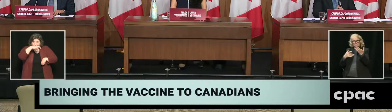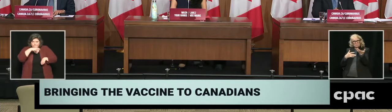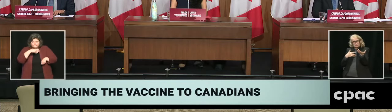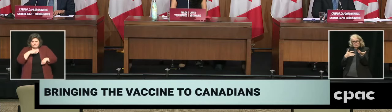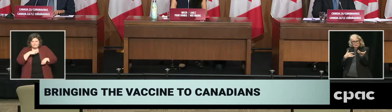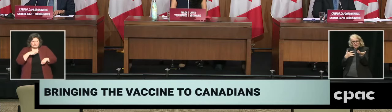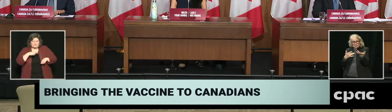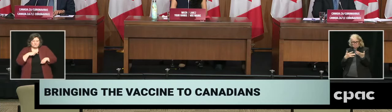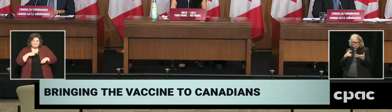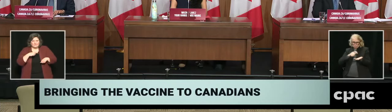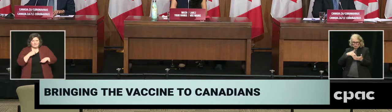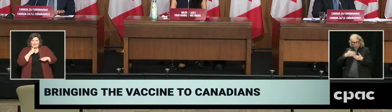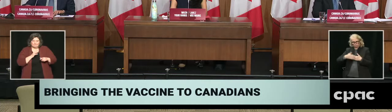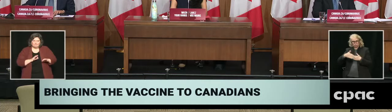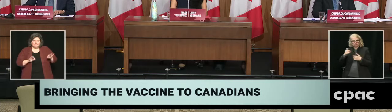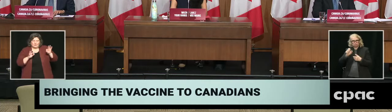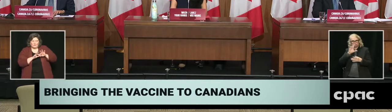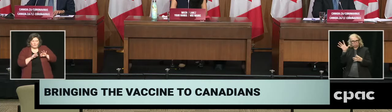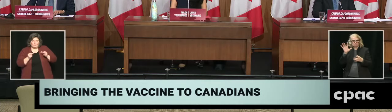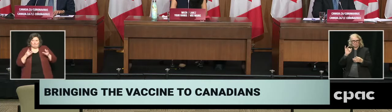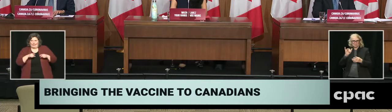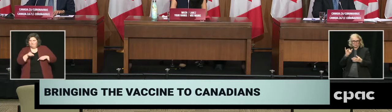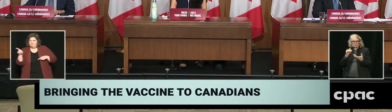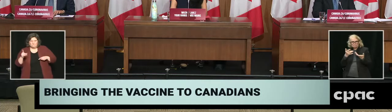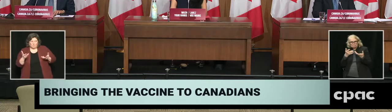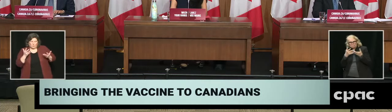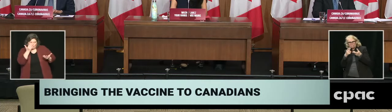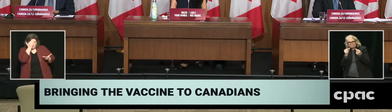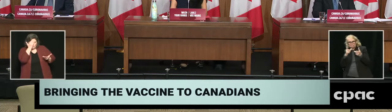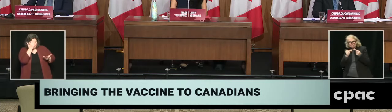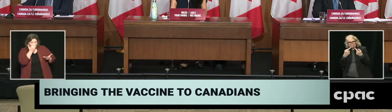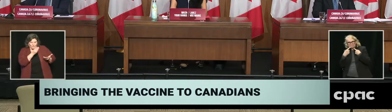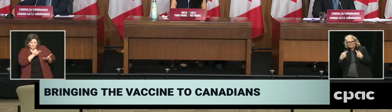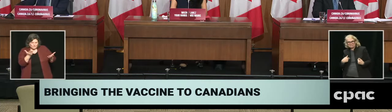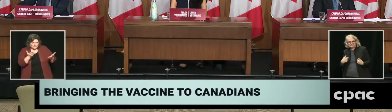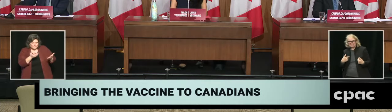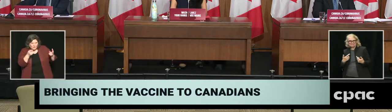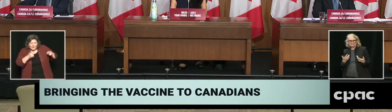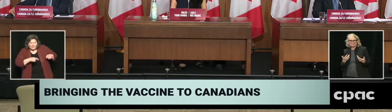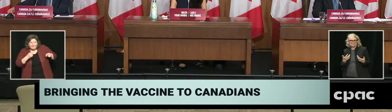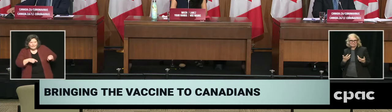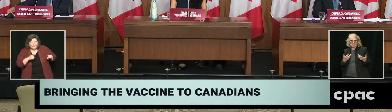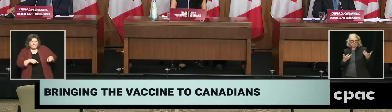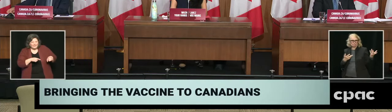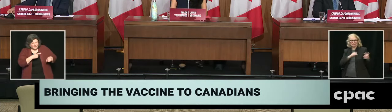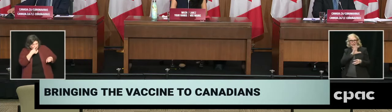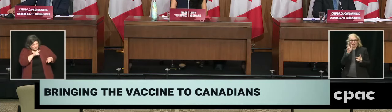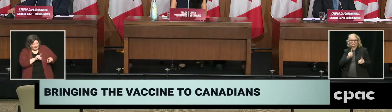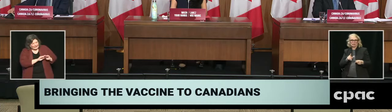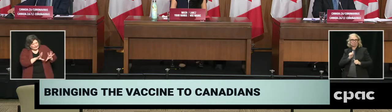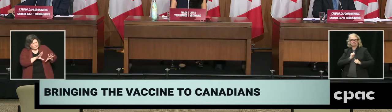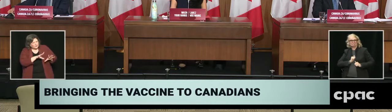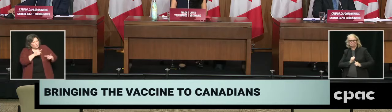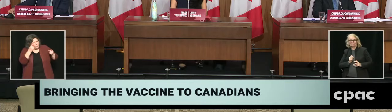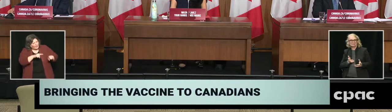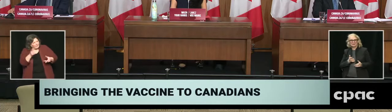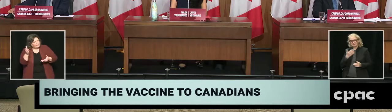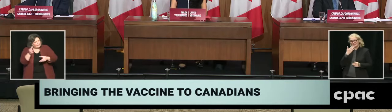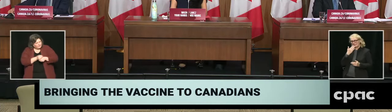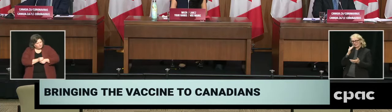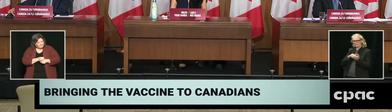épargneriez bien des mots de tête si vous nous en disiez un petit peu plus là-dessus. Merci. Merci encore pour la